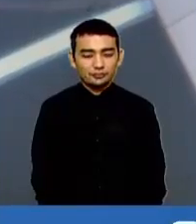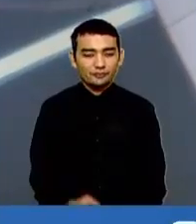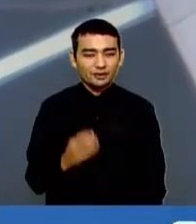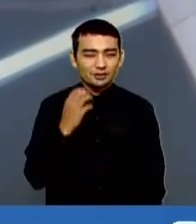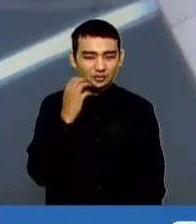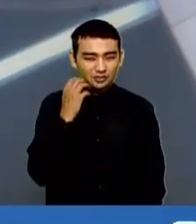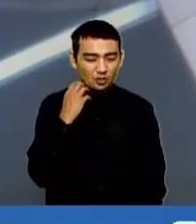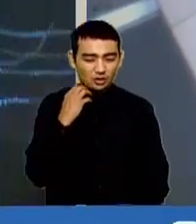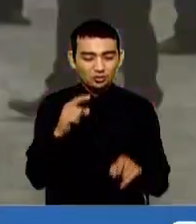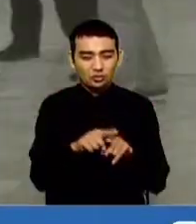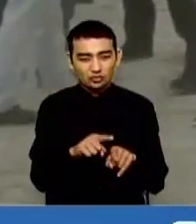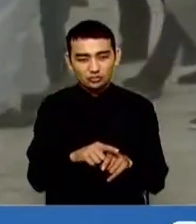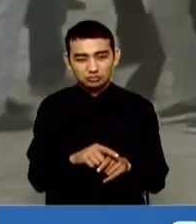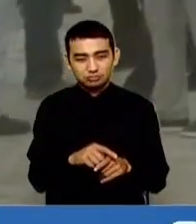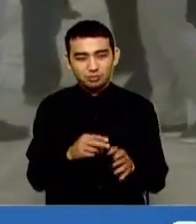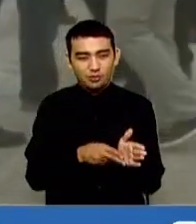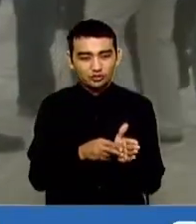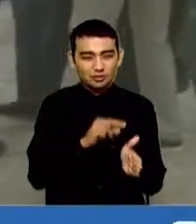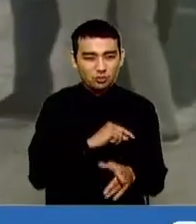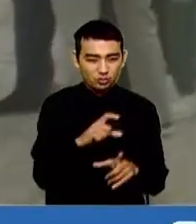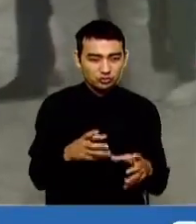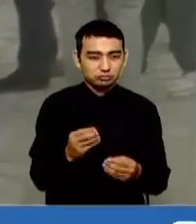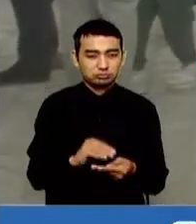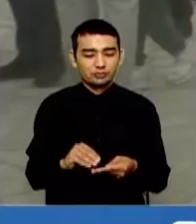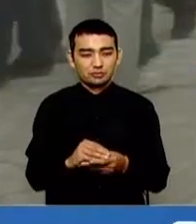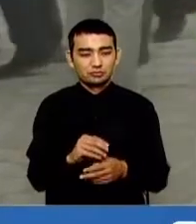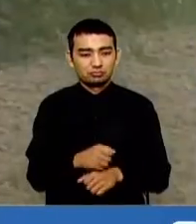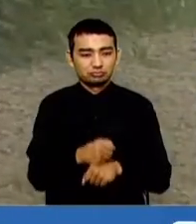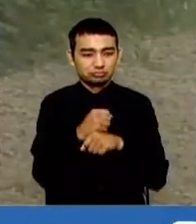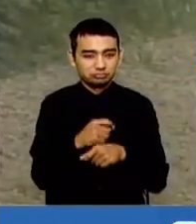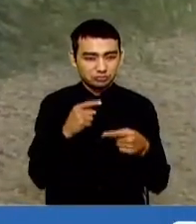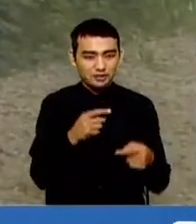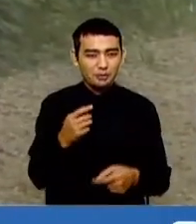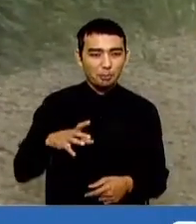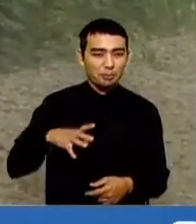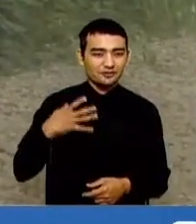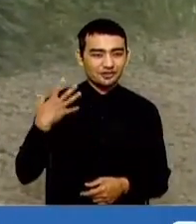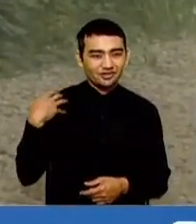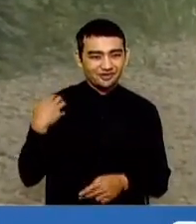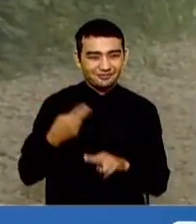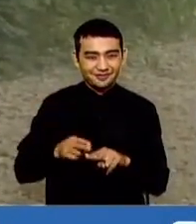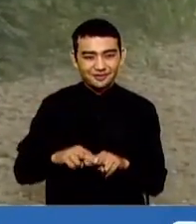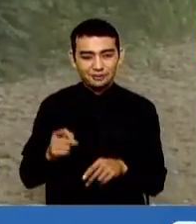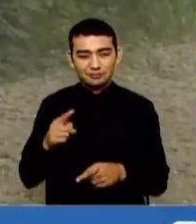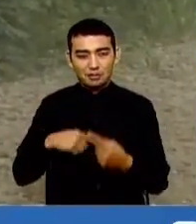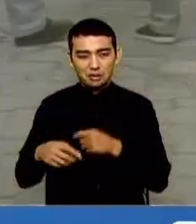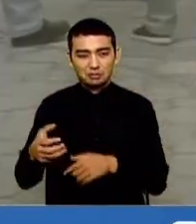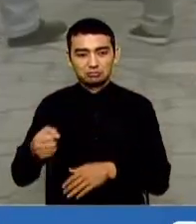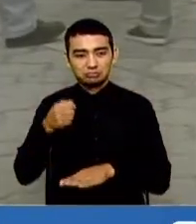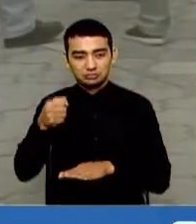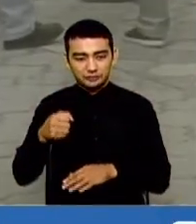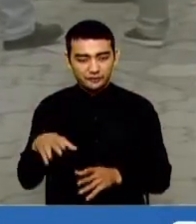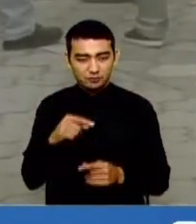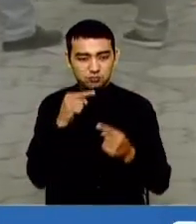Қызылордада темір жолшылар тағы да бас көтеріп жатыр. Олар бұрынғы жұмысшыларының, бұрынғы басшыларының қайта қызметке келуіне қарсы. Айта